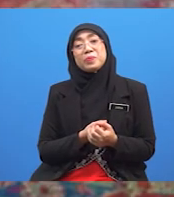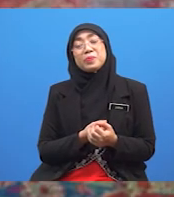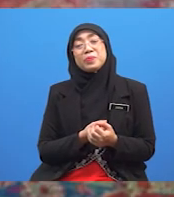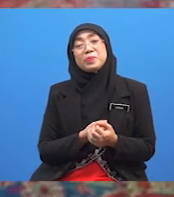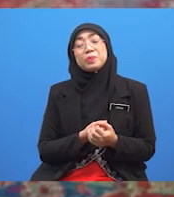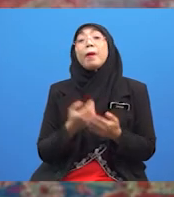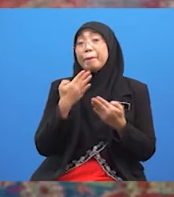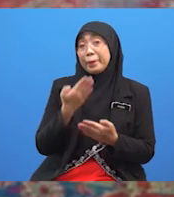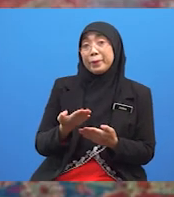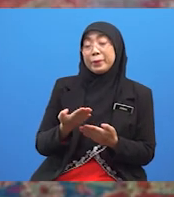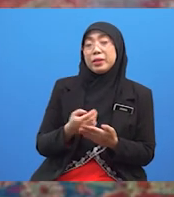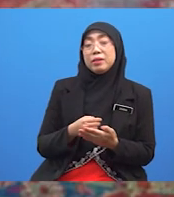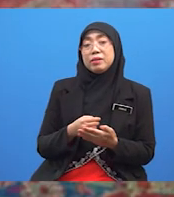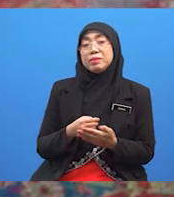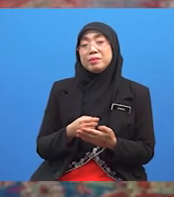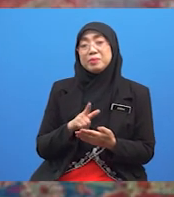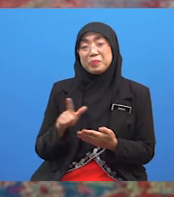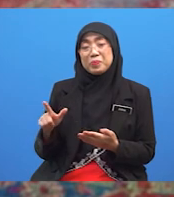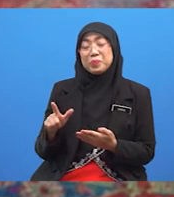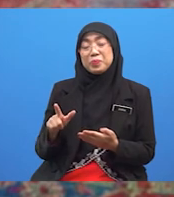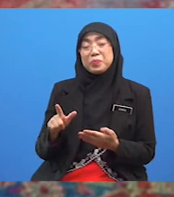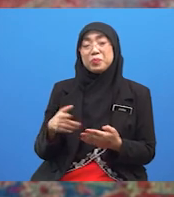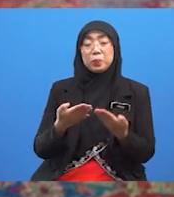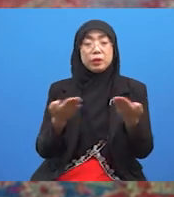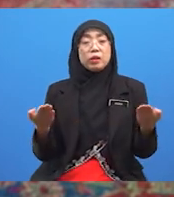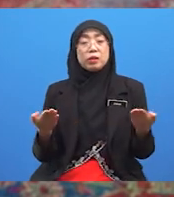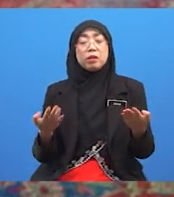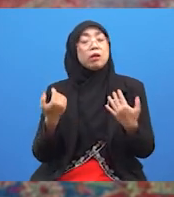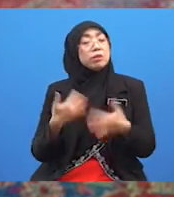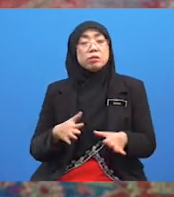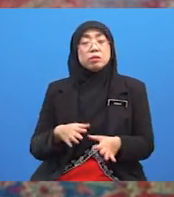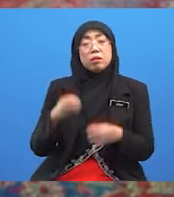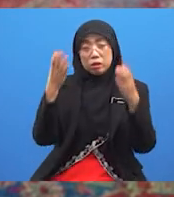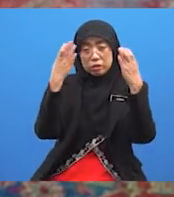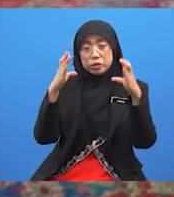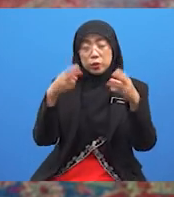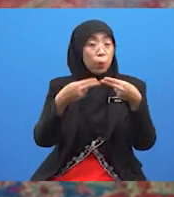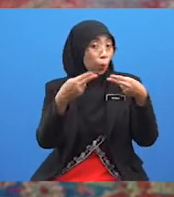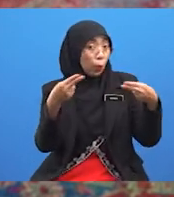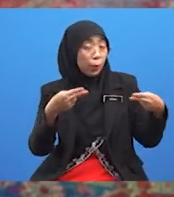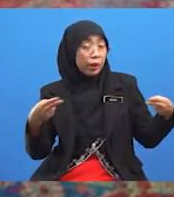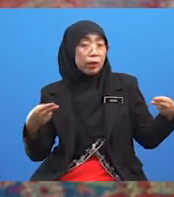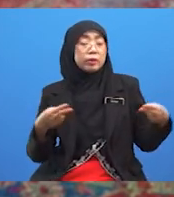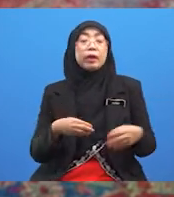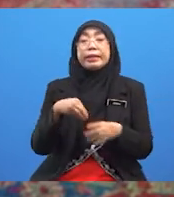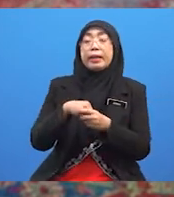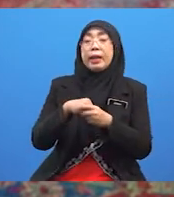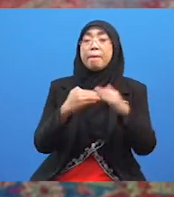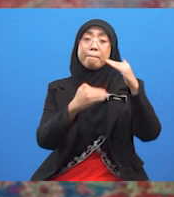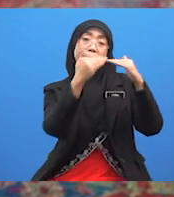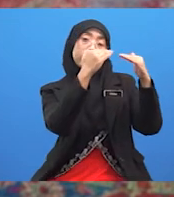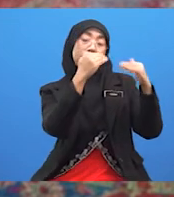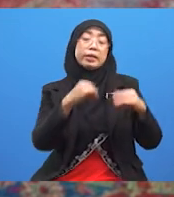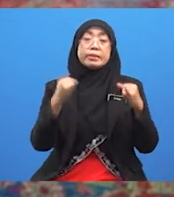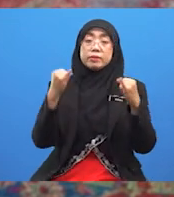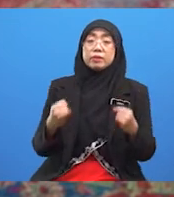Baiklah, para pelajar sekalian, setelah cikgu huraikan aspek keagamaan dalam pembangunan insan